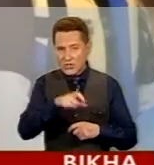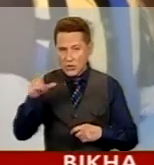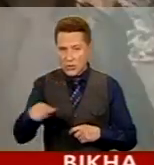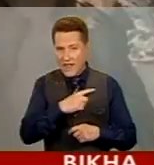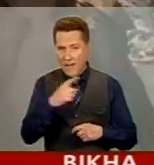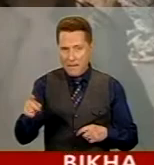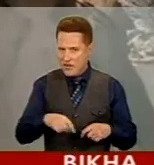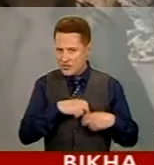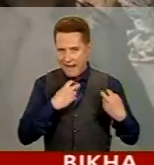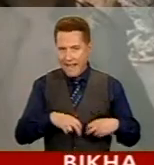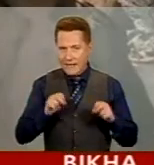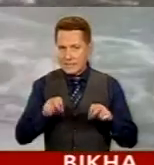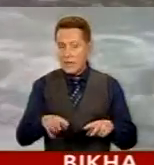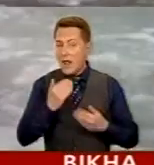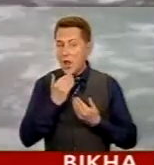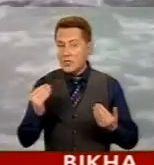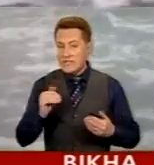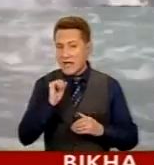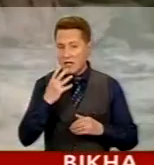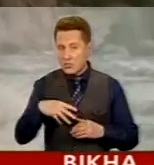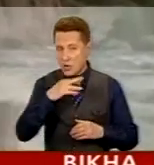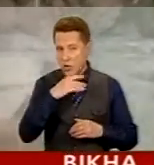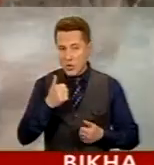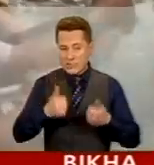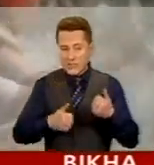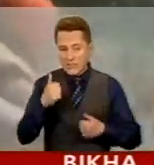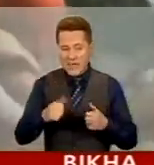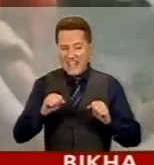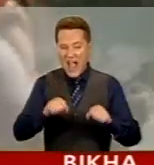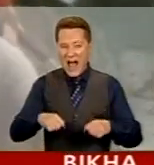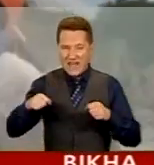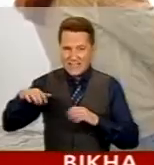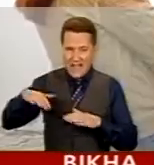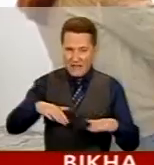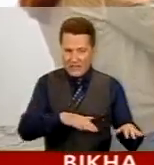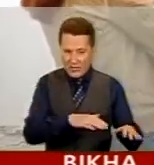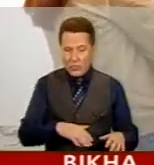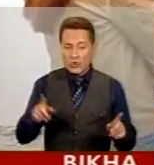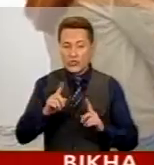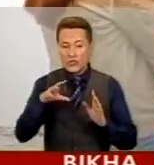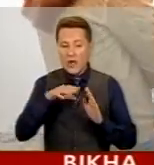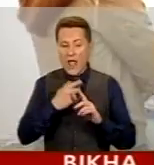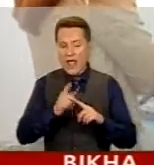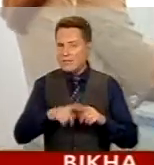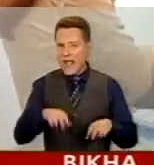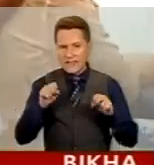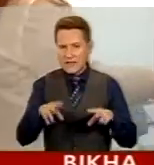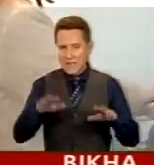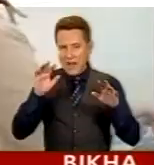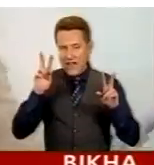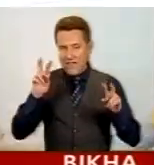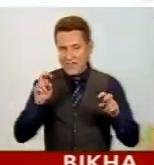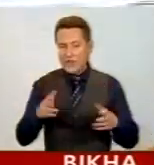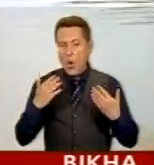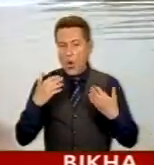– екстремали. Останні 40 років тут відбуваються змагання з рафтингу. Что в себя заключает рафтинг? Это экстремальный вид отдыха,